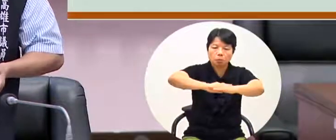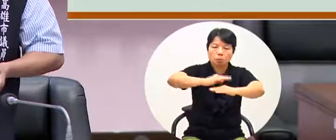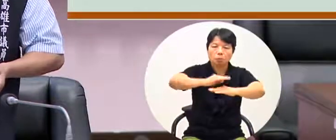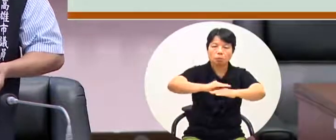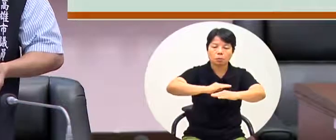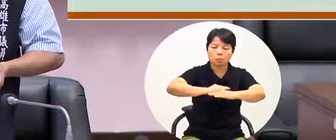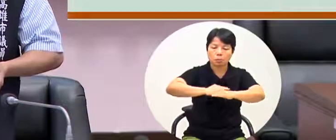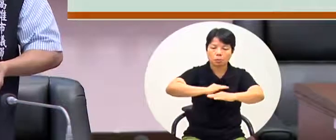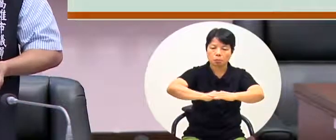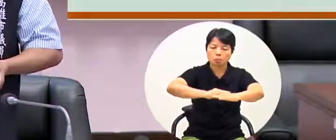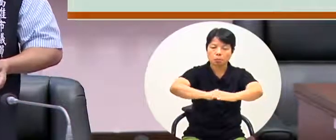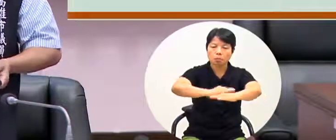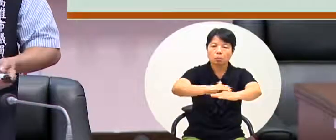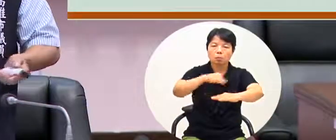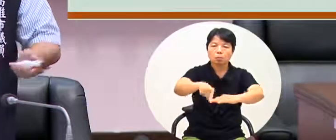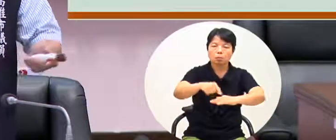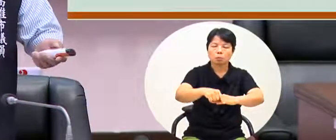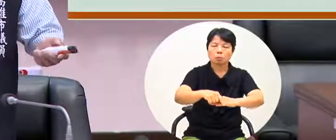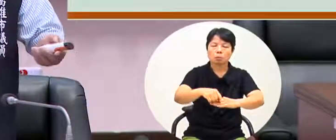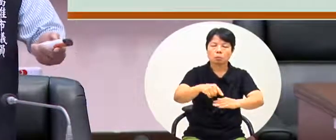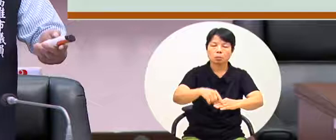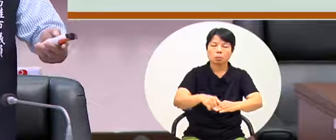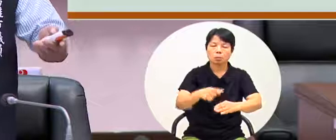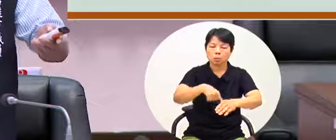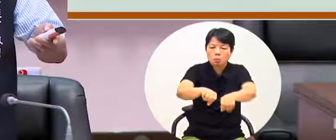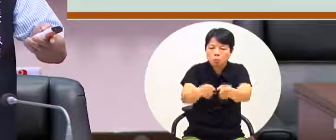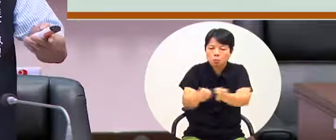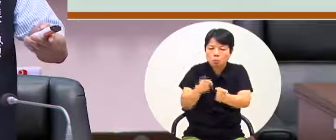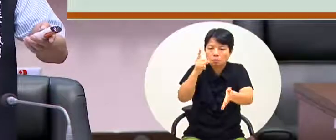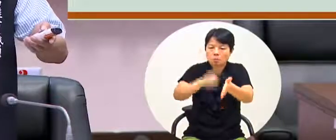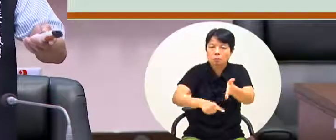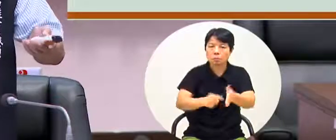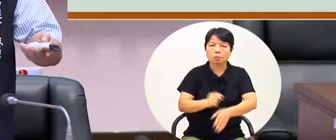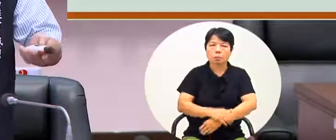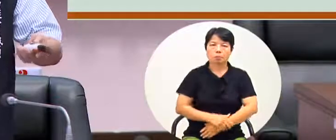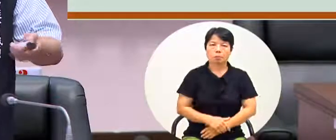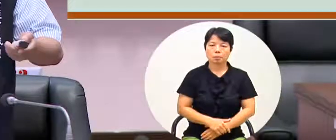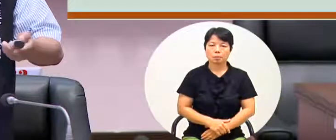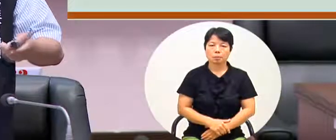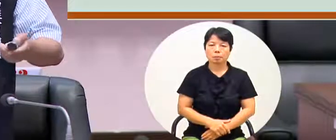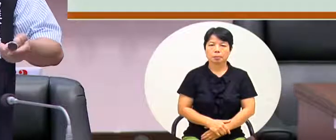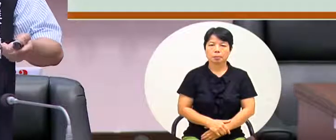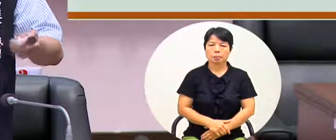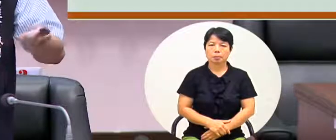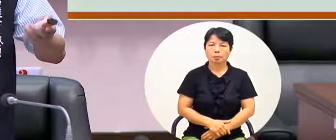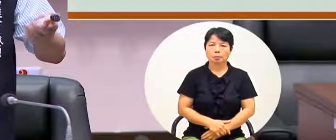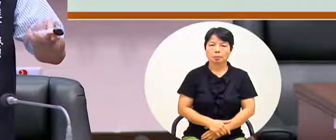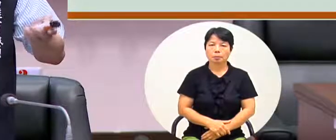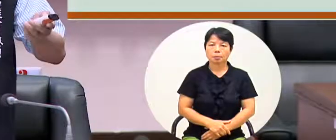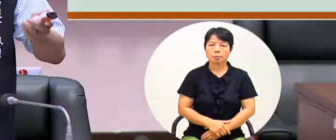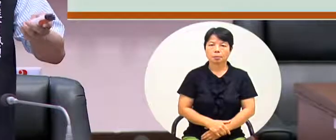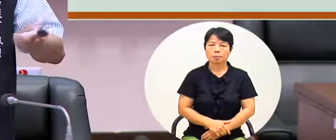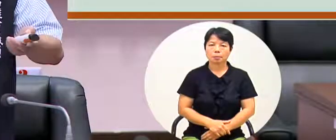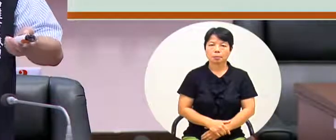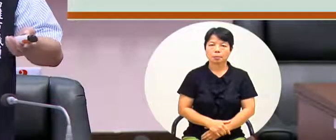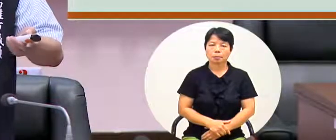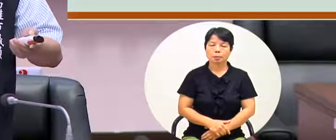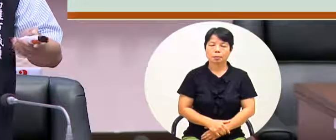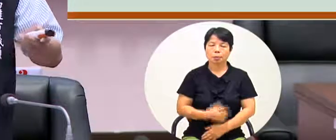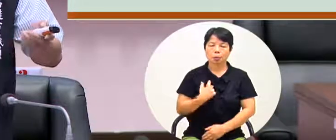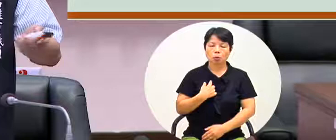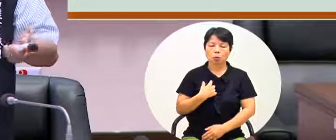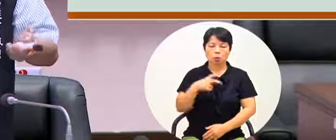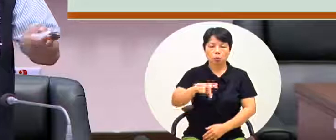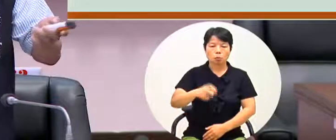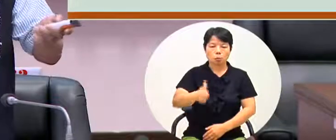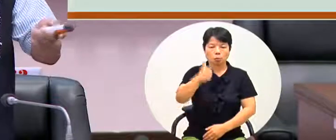真容易这个歹吼，这个部分吼叫做这个处长吼，遮。是搞要验收的